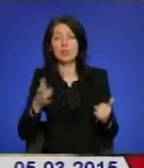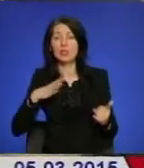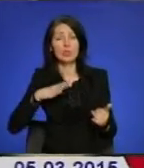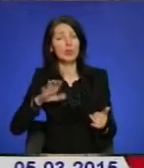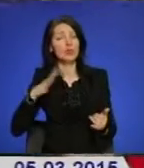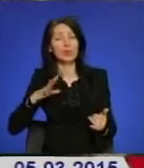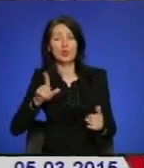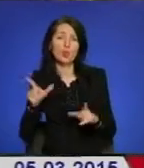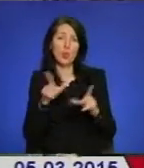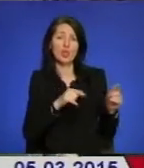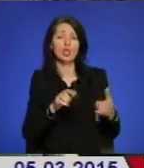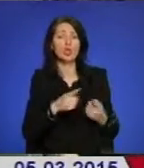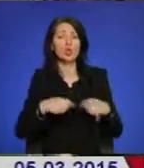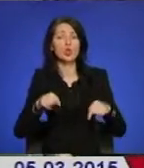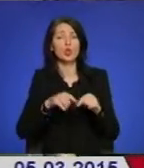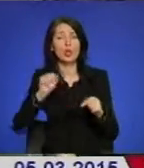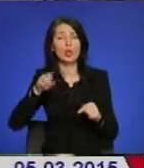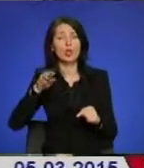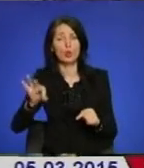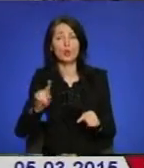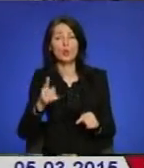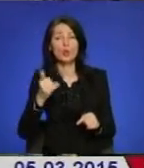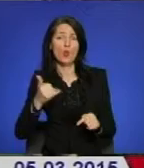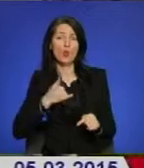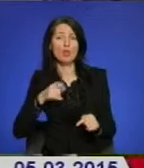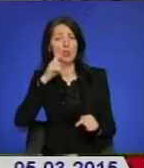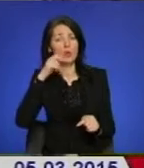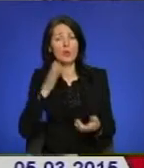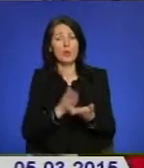АТО. А чому у нас на Україні має бути така біда?